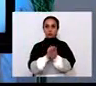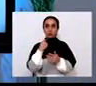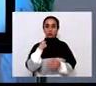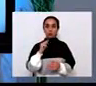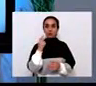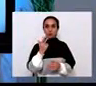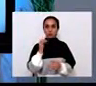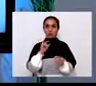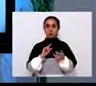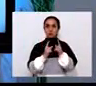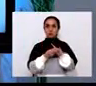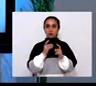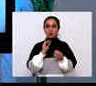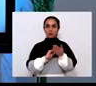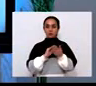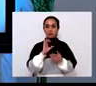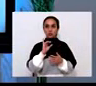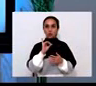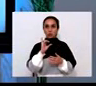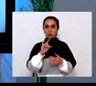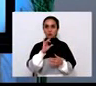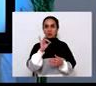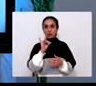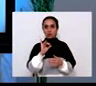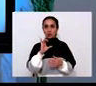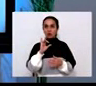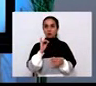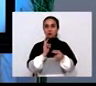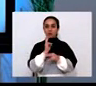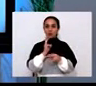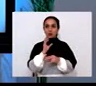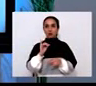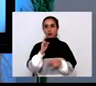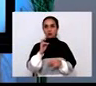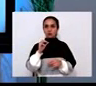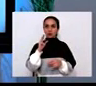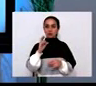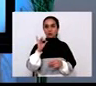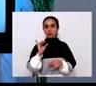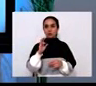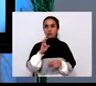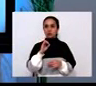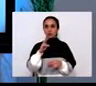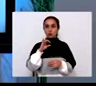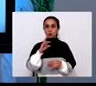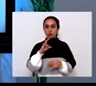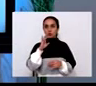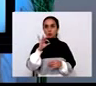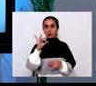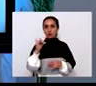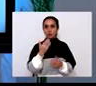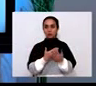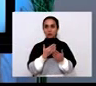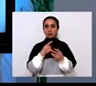3, замените повторяющийся союз «и» союзами двойными «как так и», «не только», «но и». Один пример